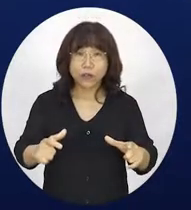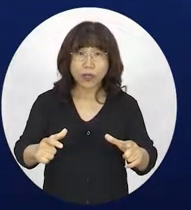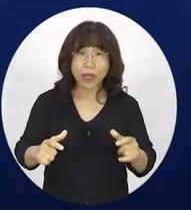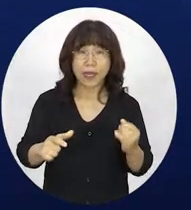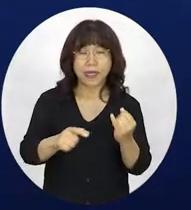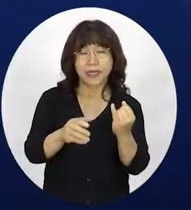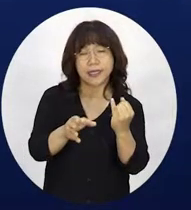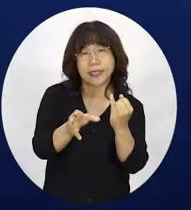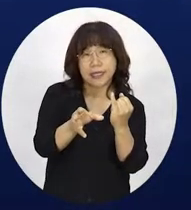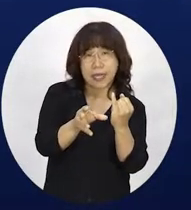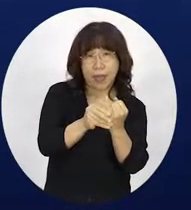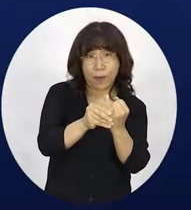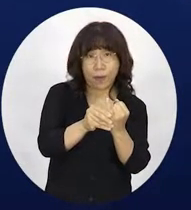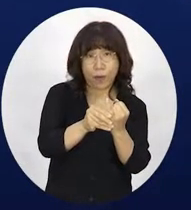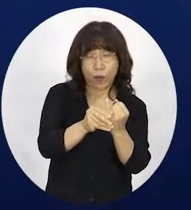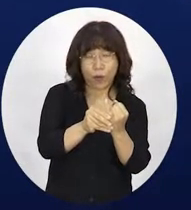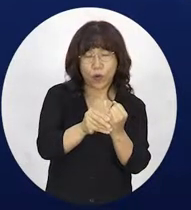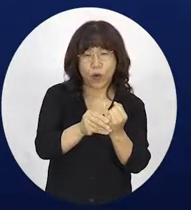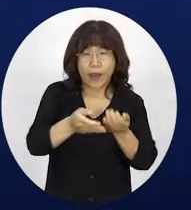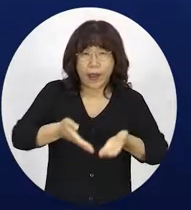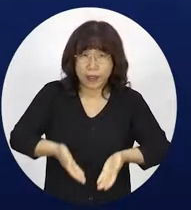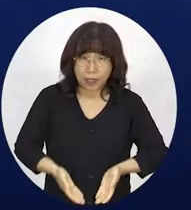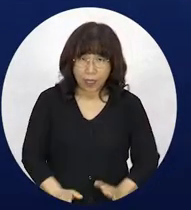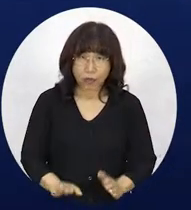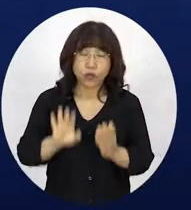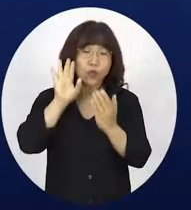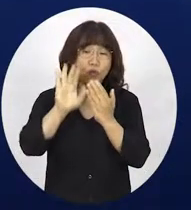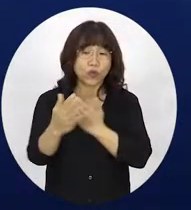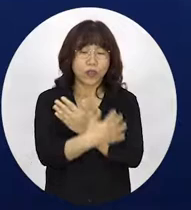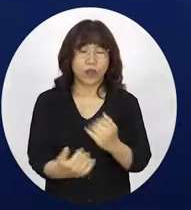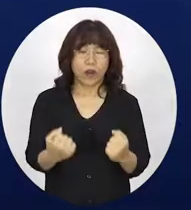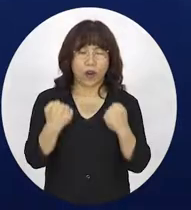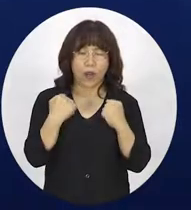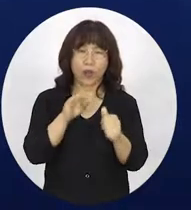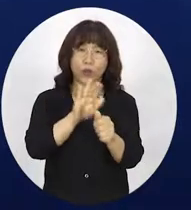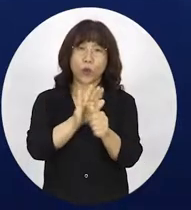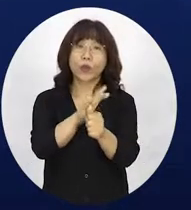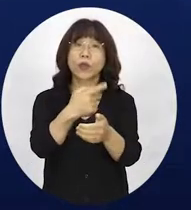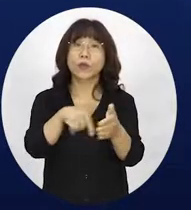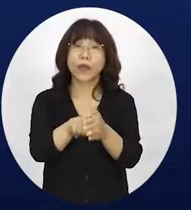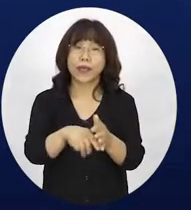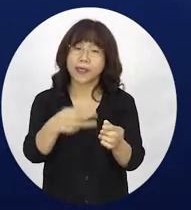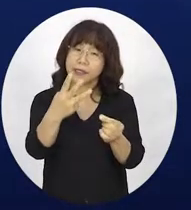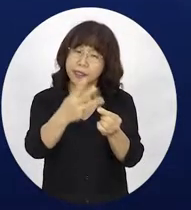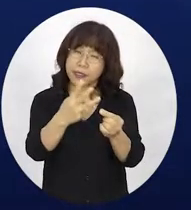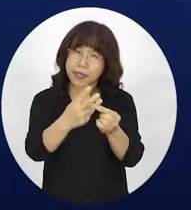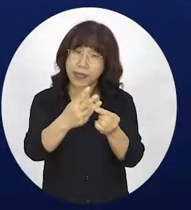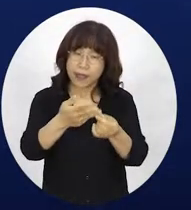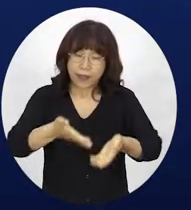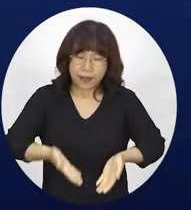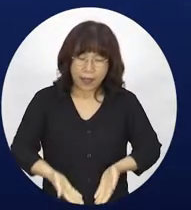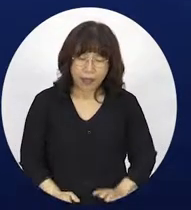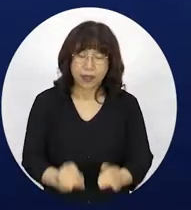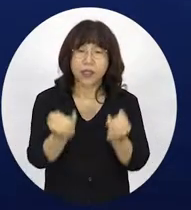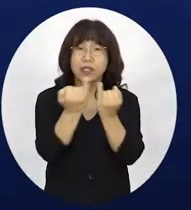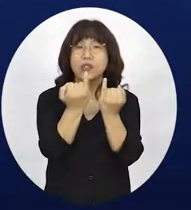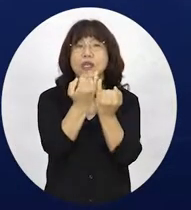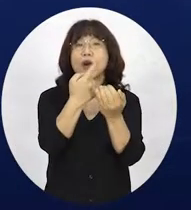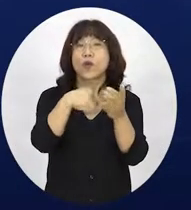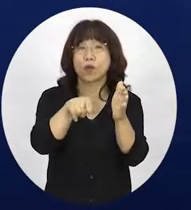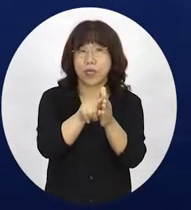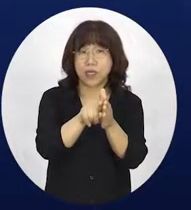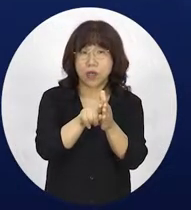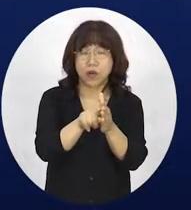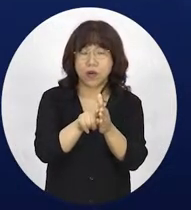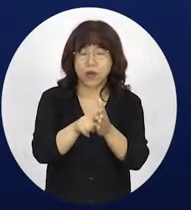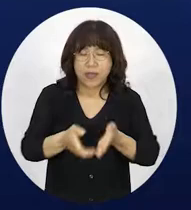강서구가 산모의 건강한 회복을 돕기 위해 오는 7월부터 셋째 아이 이상 자녀를 출산한 여성을 대상으로